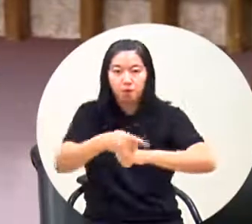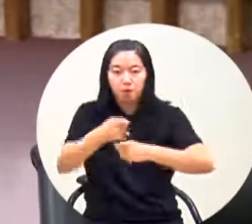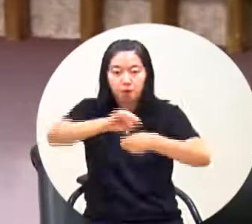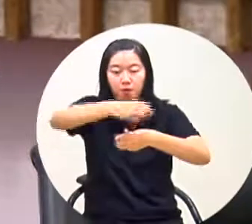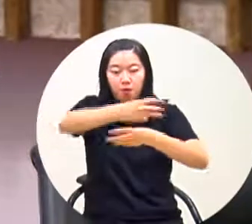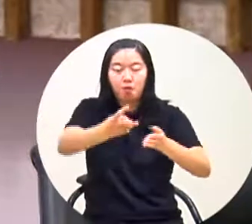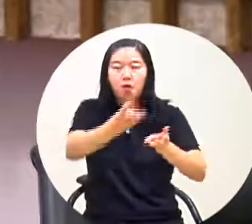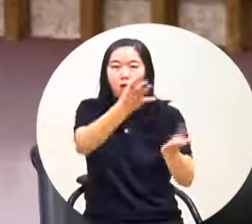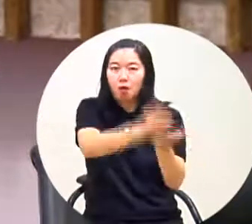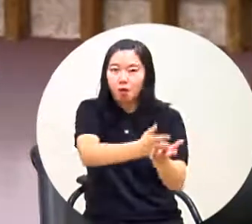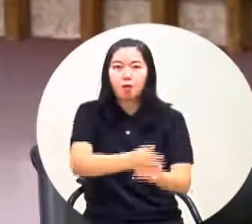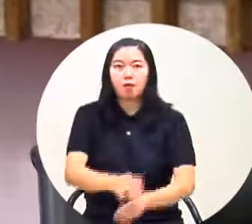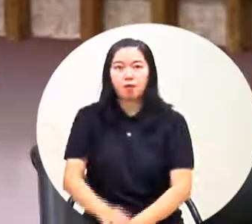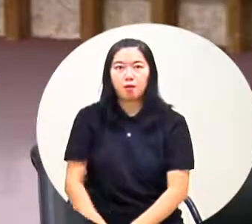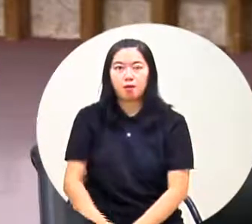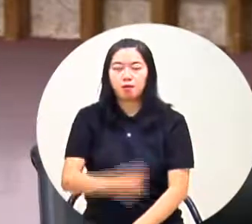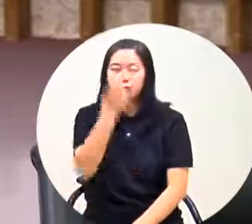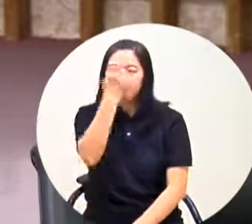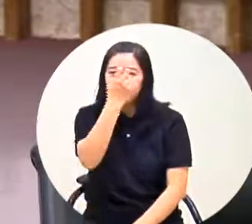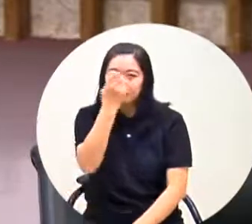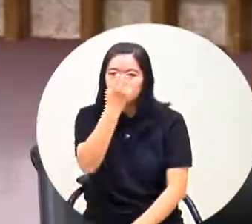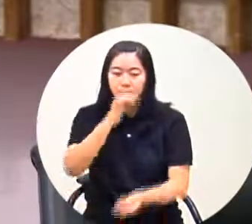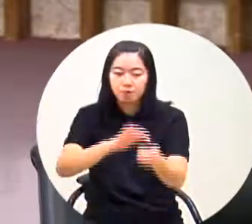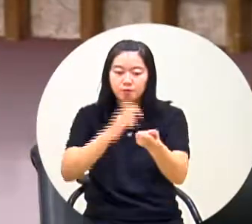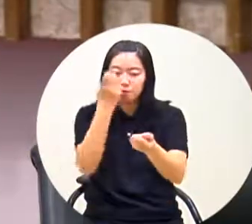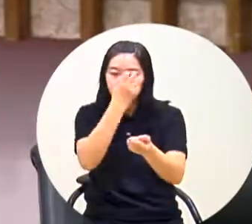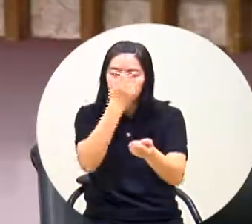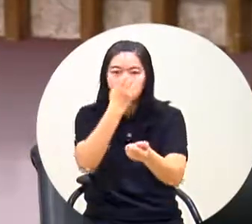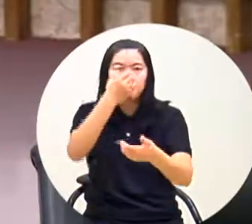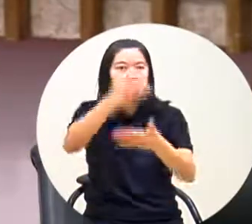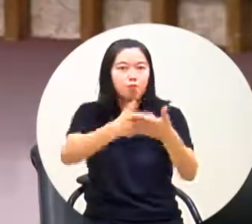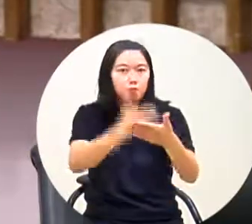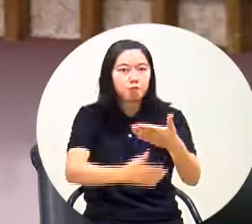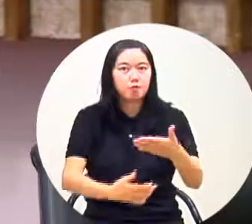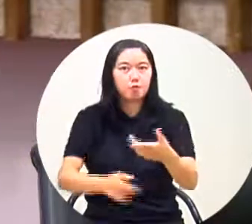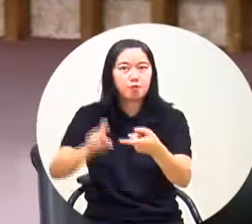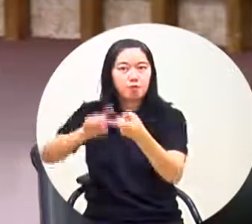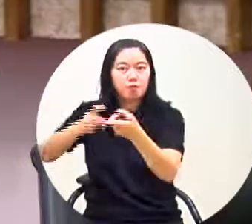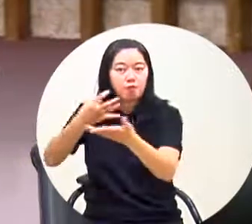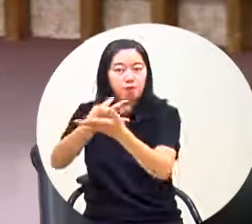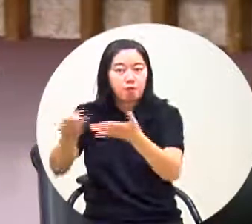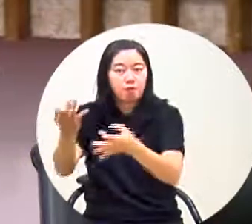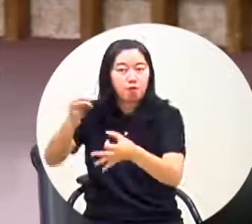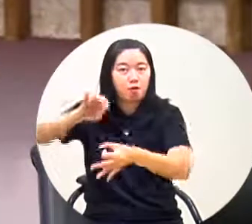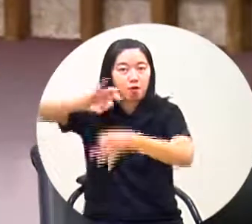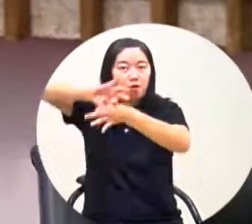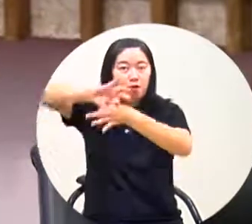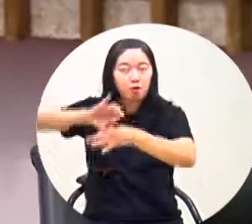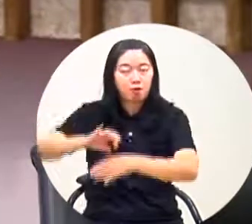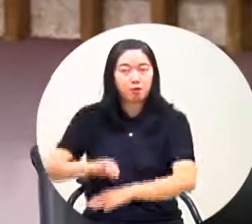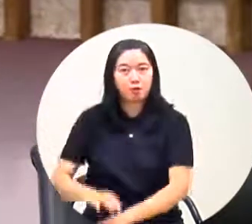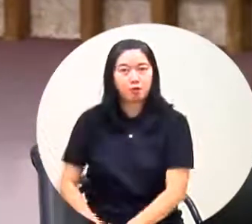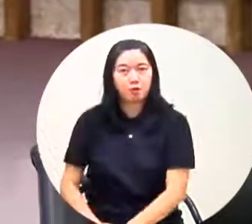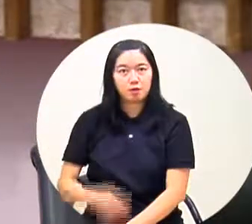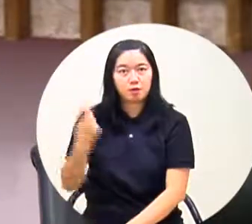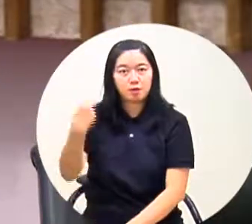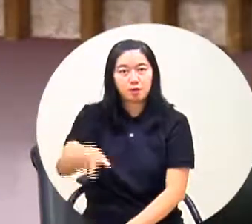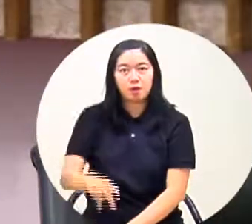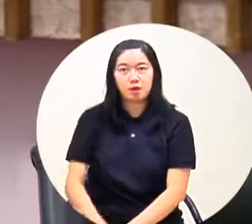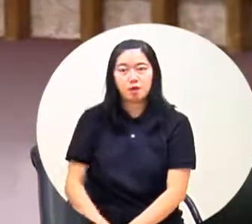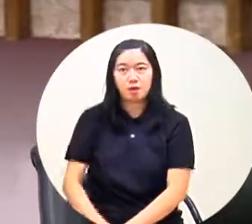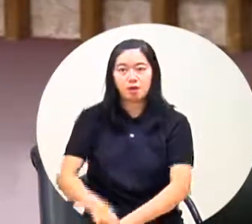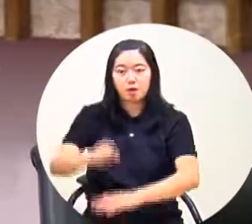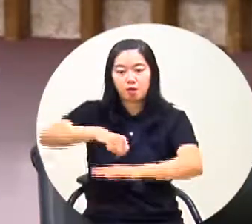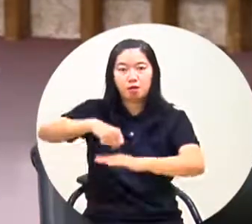甚至啊，会使讲挂号费提高啦，吼、哦，甚至吼，按那公务员拢是假期在看